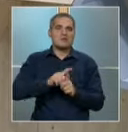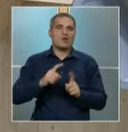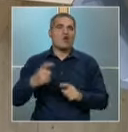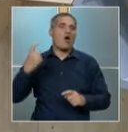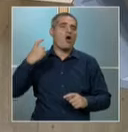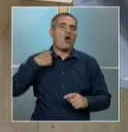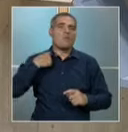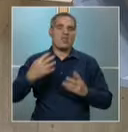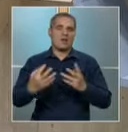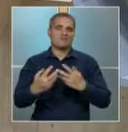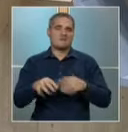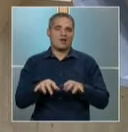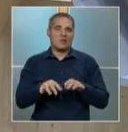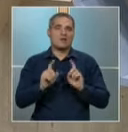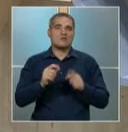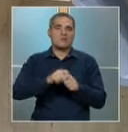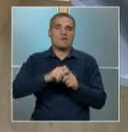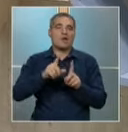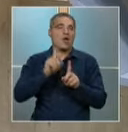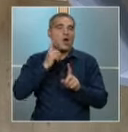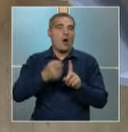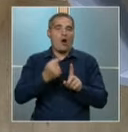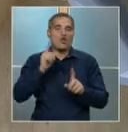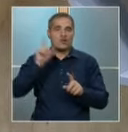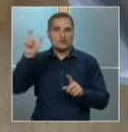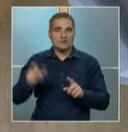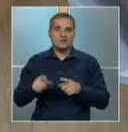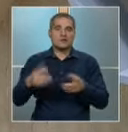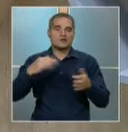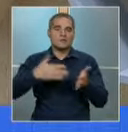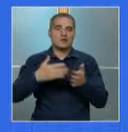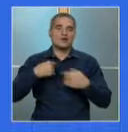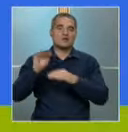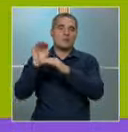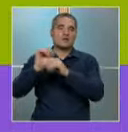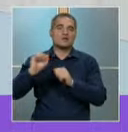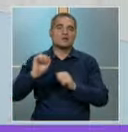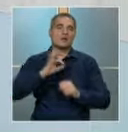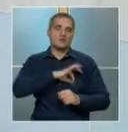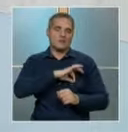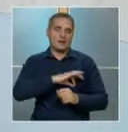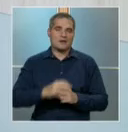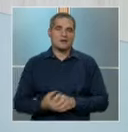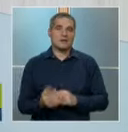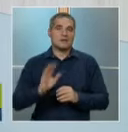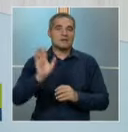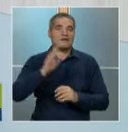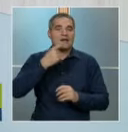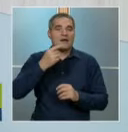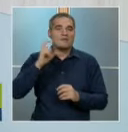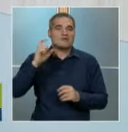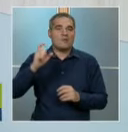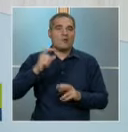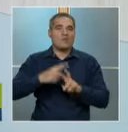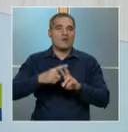на технологиите, които всъщност са създадени от човека и това ще е голяма пречка за нашето бъдеще и реализация. Здравейте, казвам се